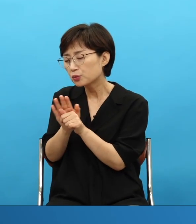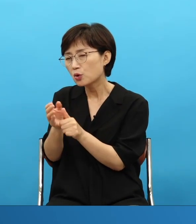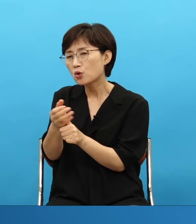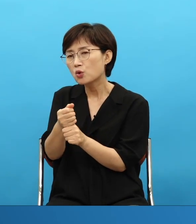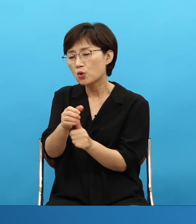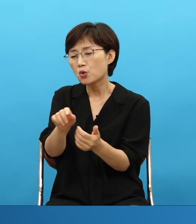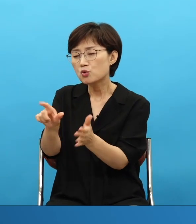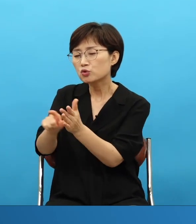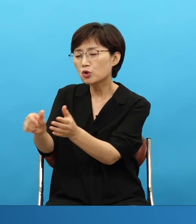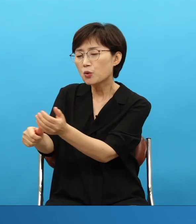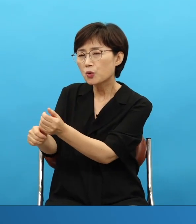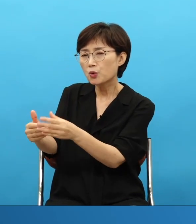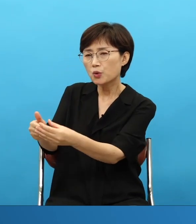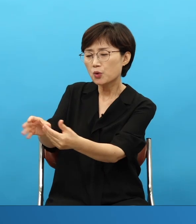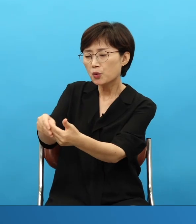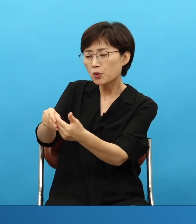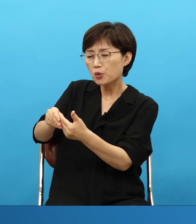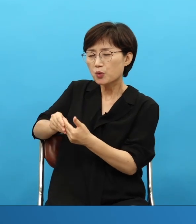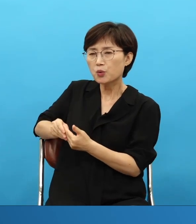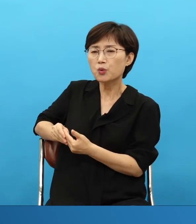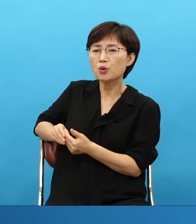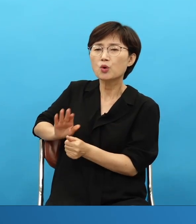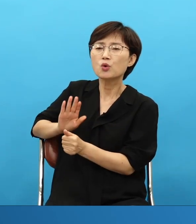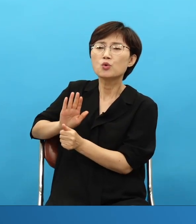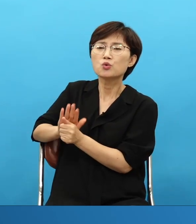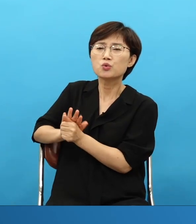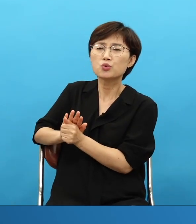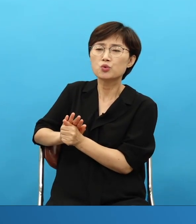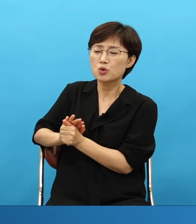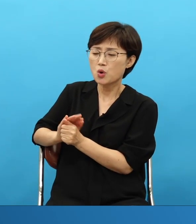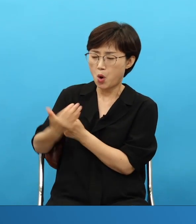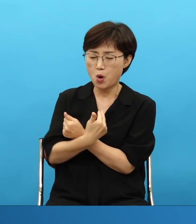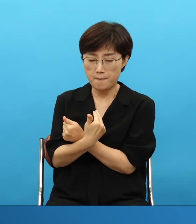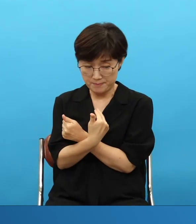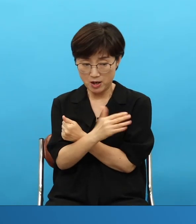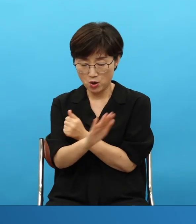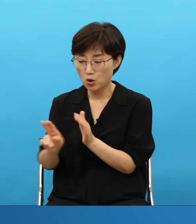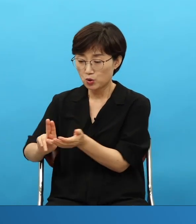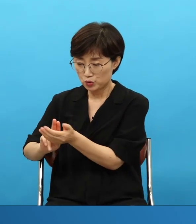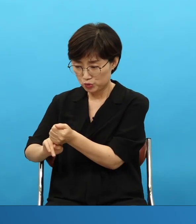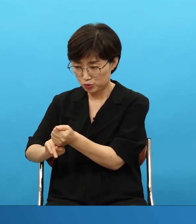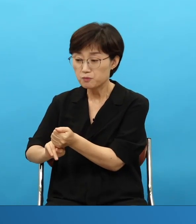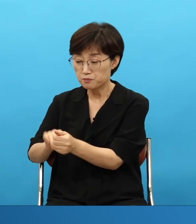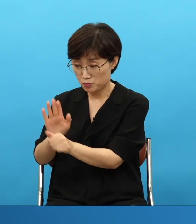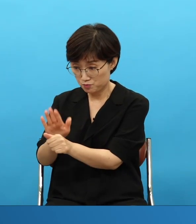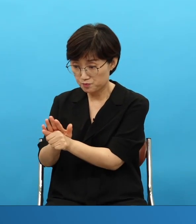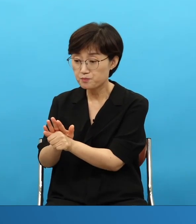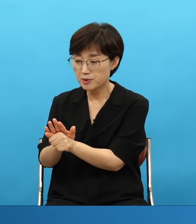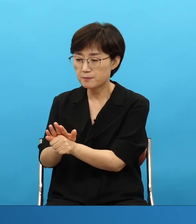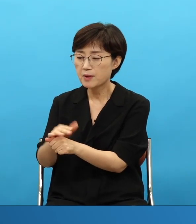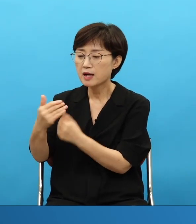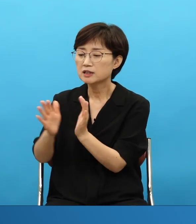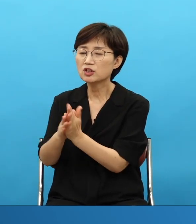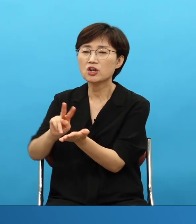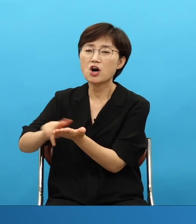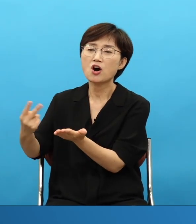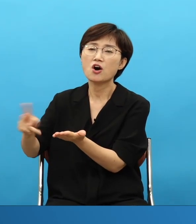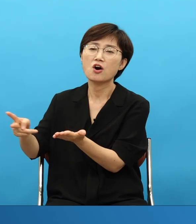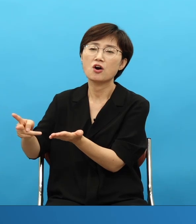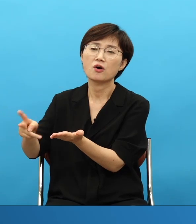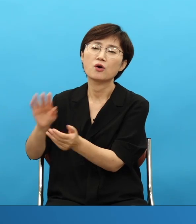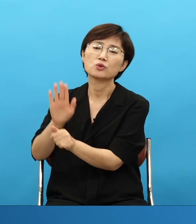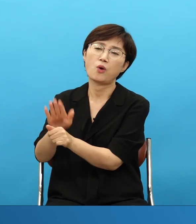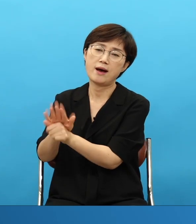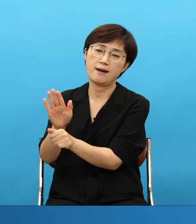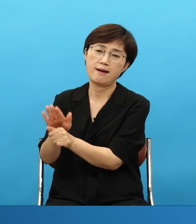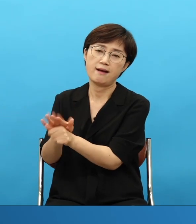마틴 루터를 숨겨놓고는 이제 이게 당신이 하나님 말씀을 번역해라. He 다 읽을 수 있도록. He hid Luther and asked him to translate the Bibles for everyone to